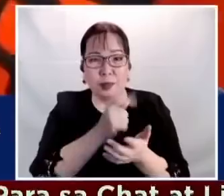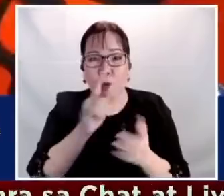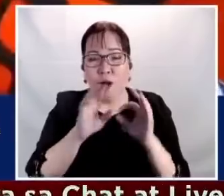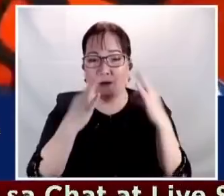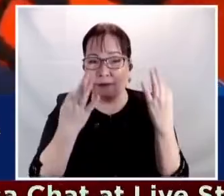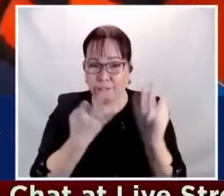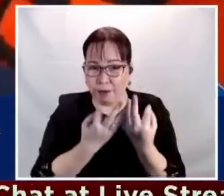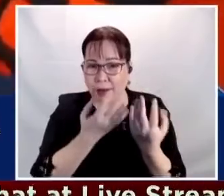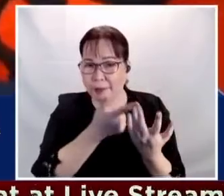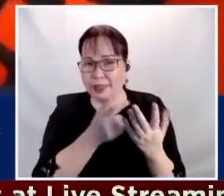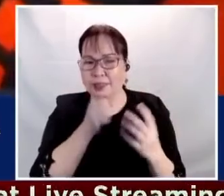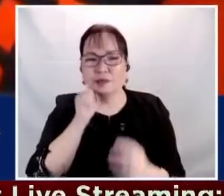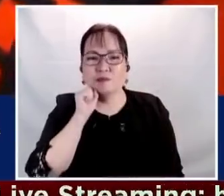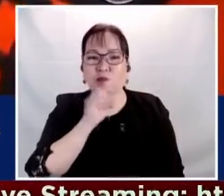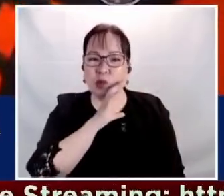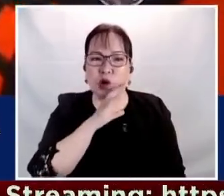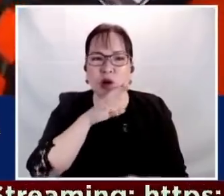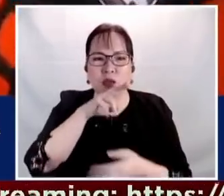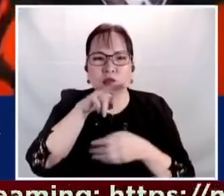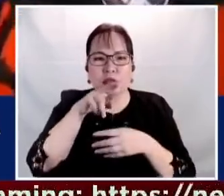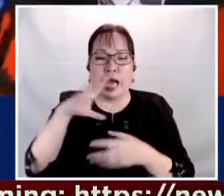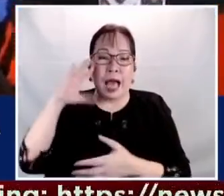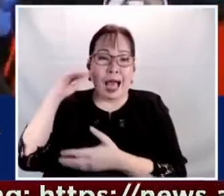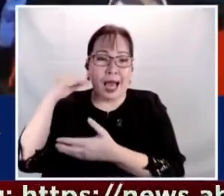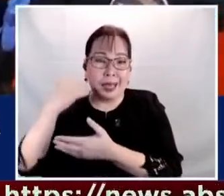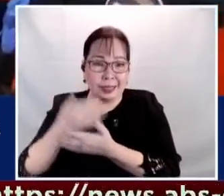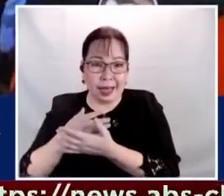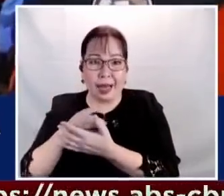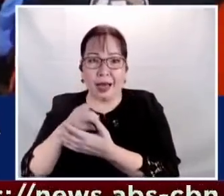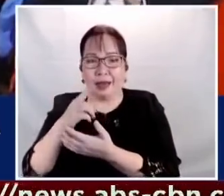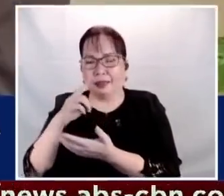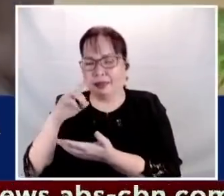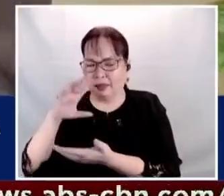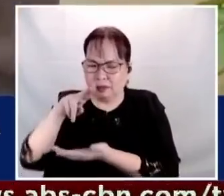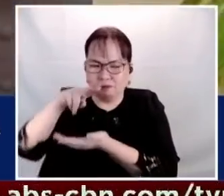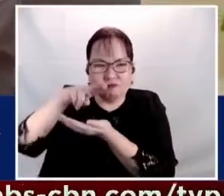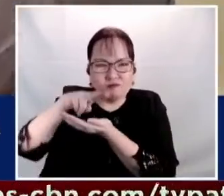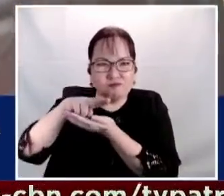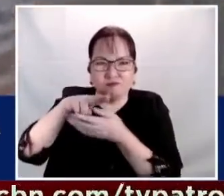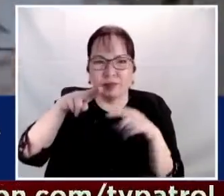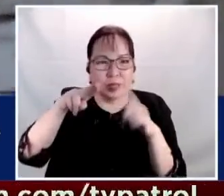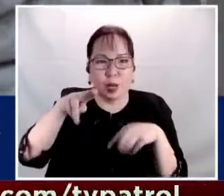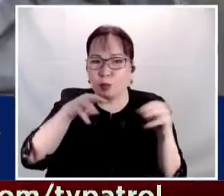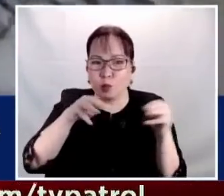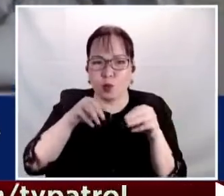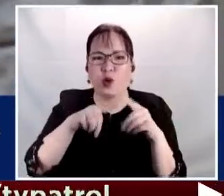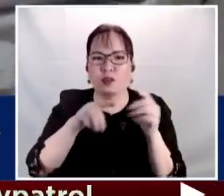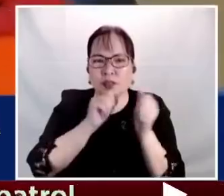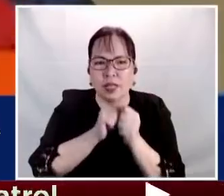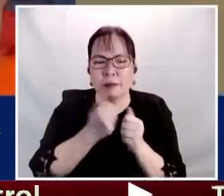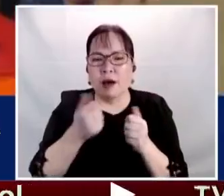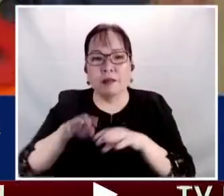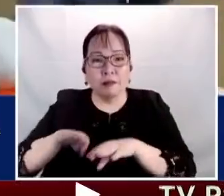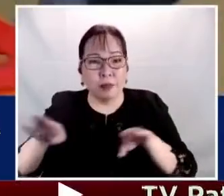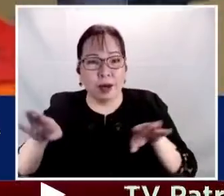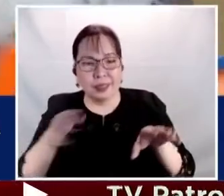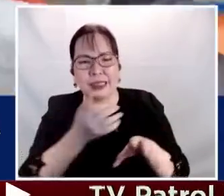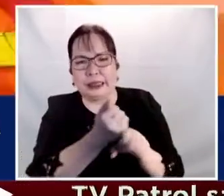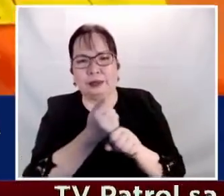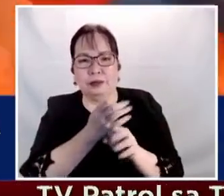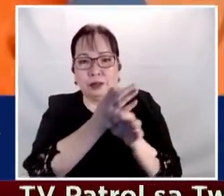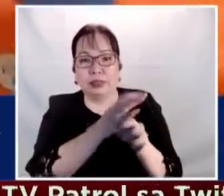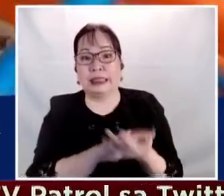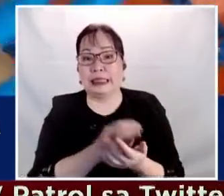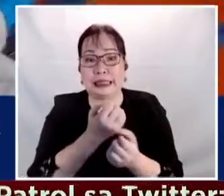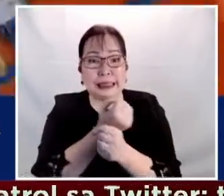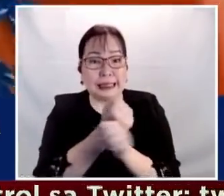Henrisa. Bedridden ang anak ng matanda at kailangang ilikas kasama ang iba pang bata. Sinagip din